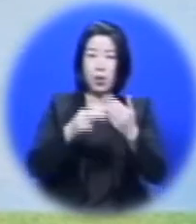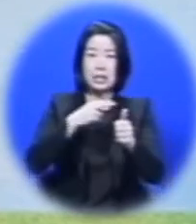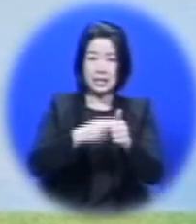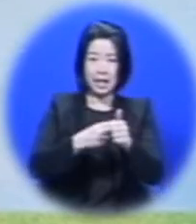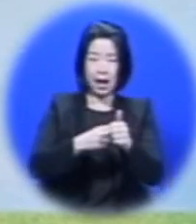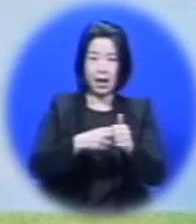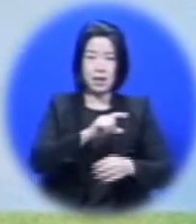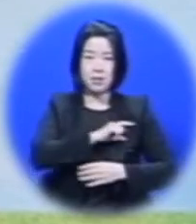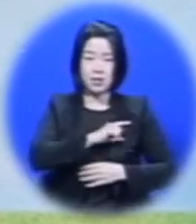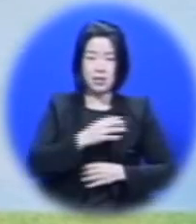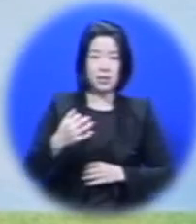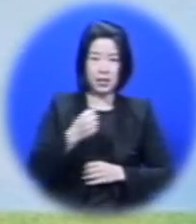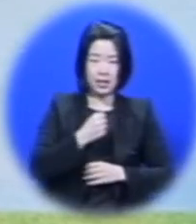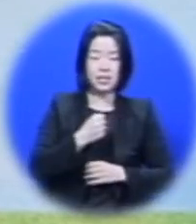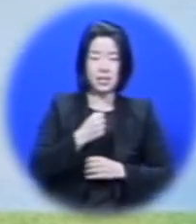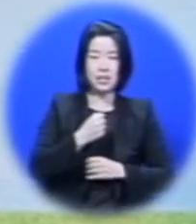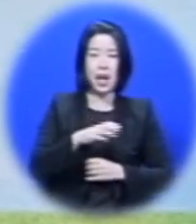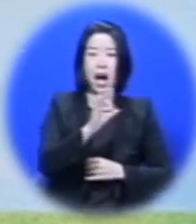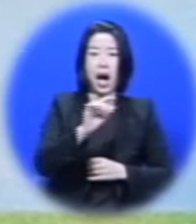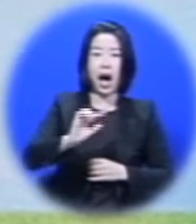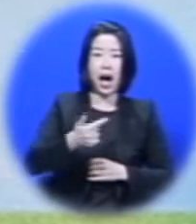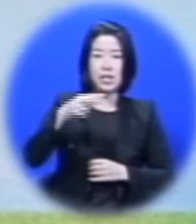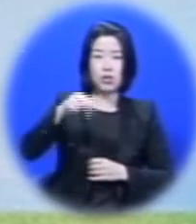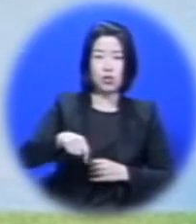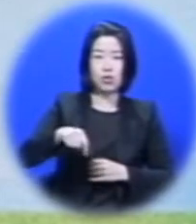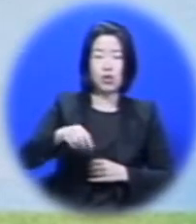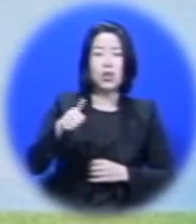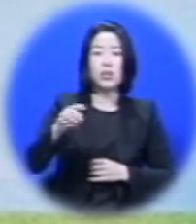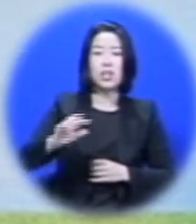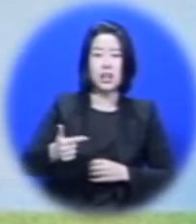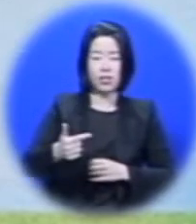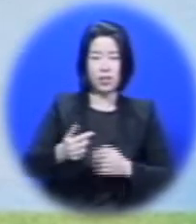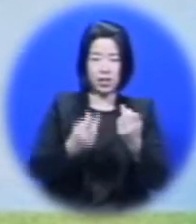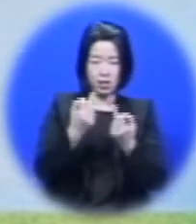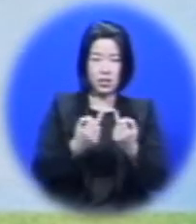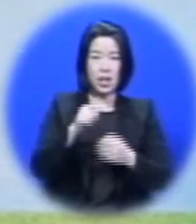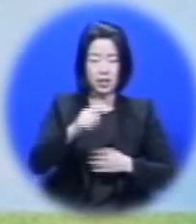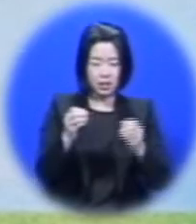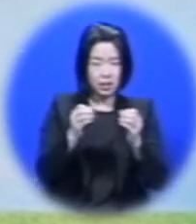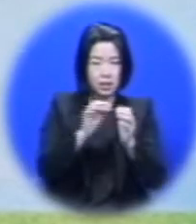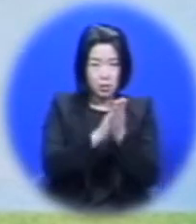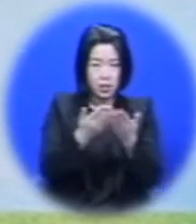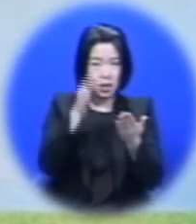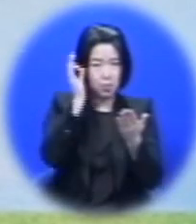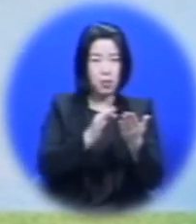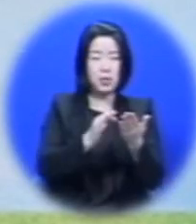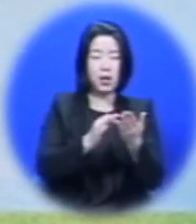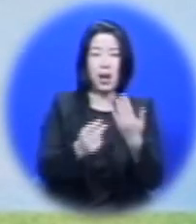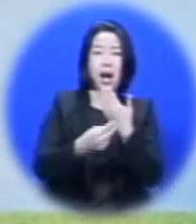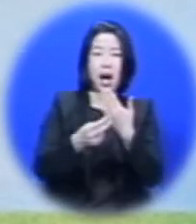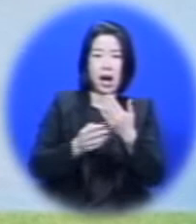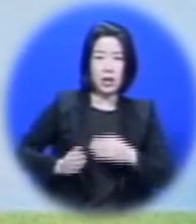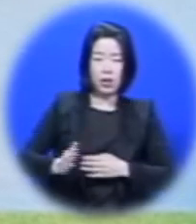하는 별명을 얻은 이 안수연 형제, 그 안수연 형제가 쓴 글을 보니까 그가 의과대학